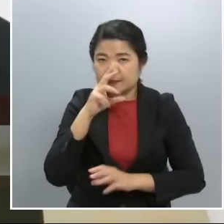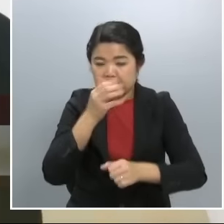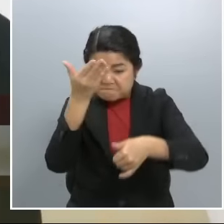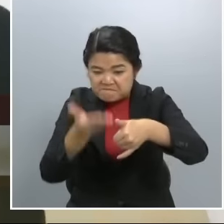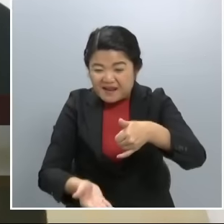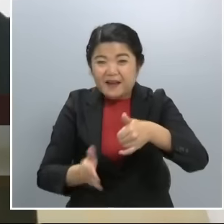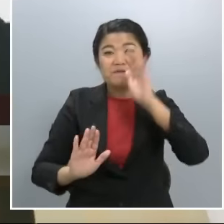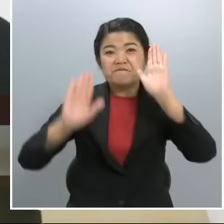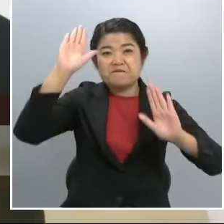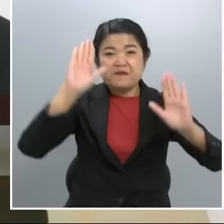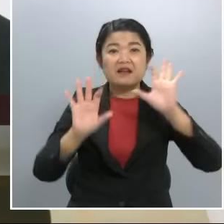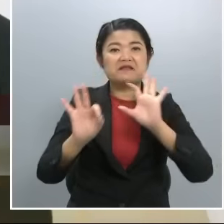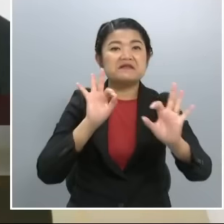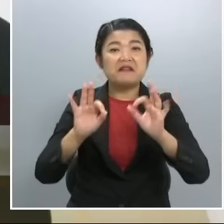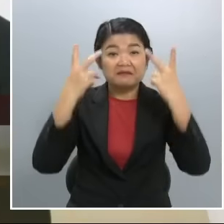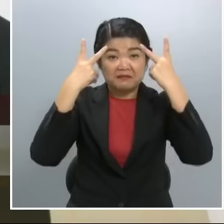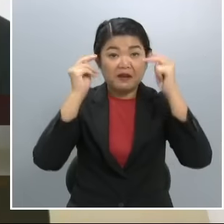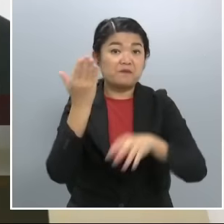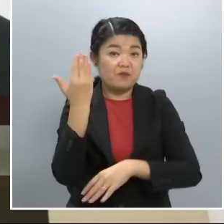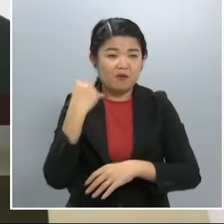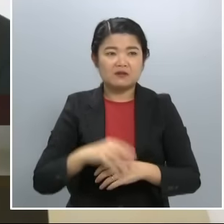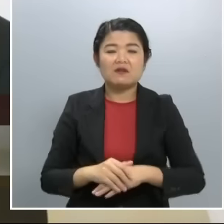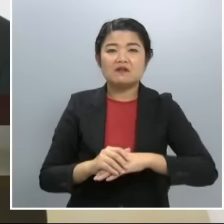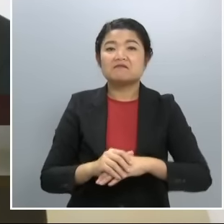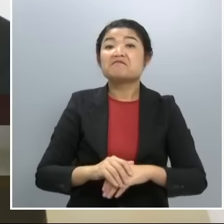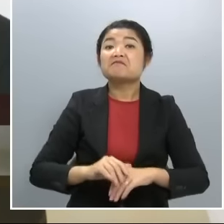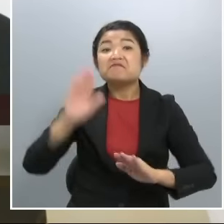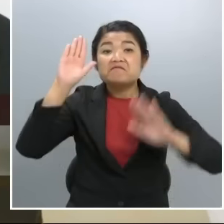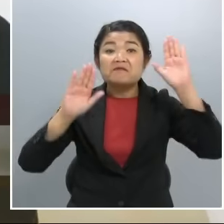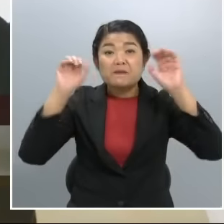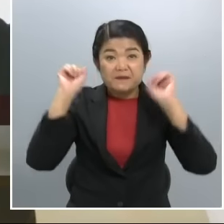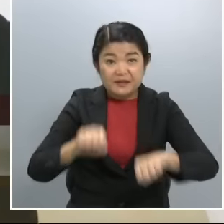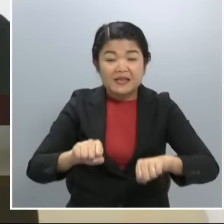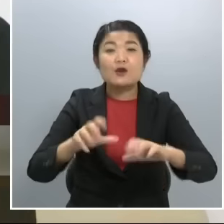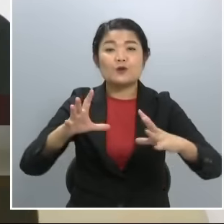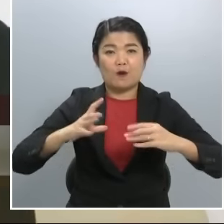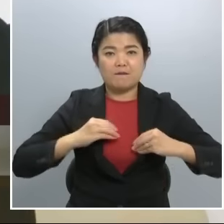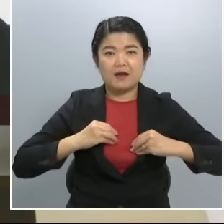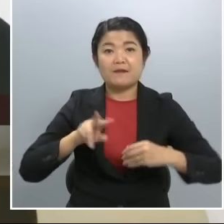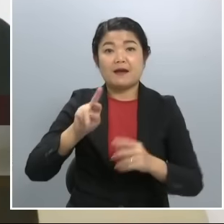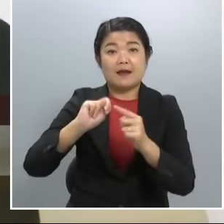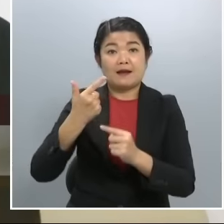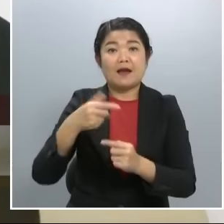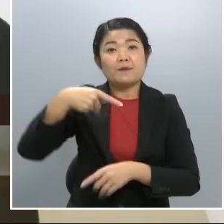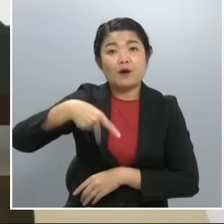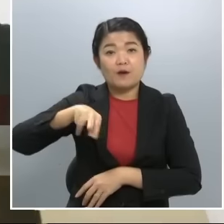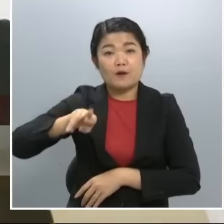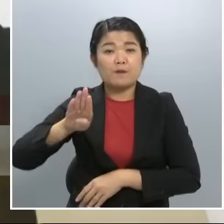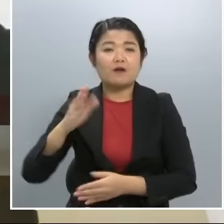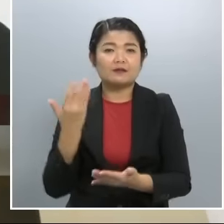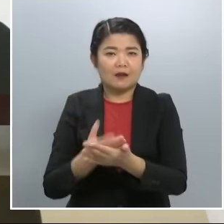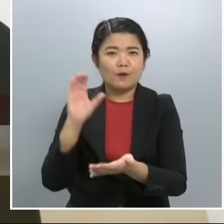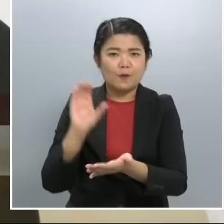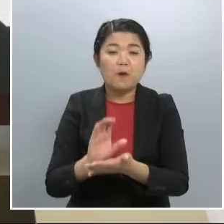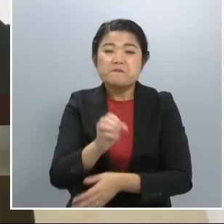งมติเลือกนายกตั้งแต่ครั้งแรกและตอนลงมติรับร่างพรบ.งบประมาณดังนั้นไม่ควรมาอ้างว่าประชาชนอยากให้ร่วม